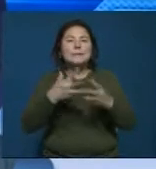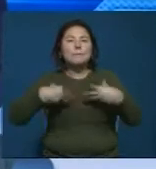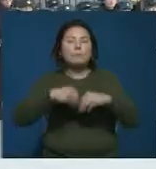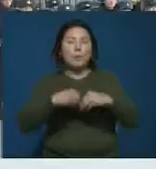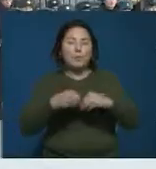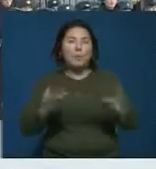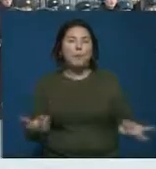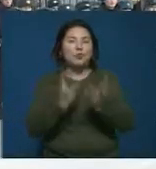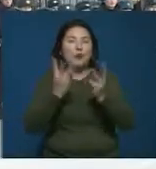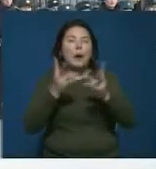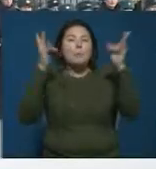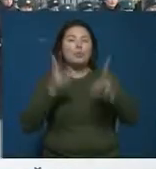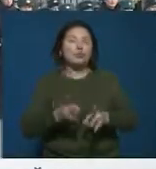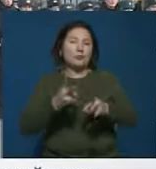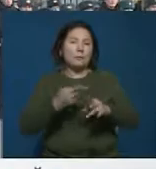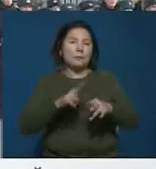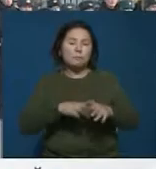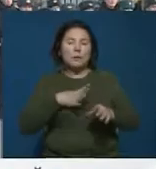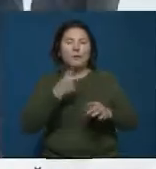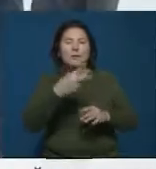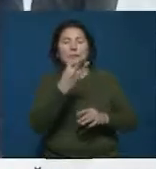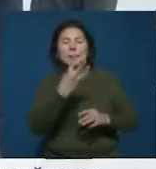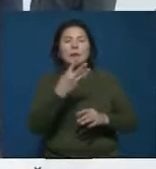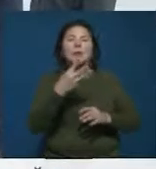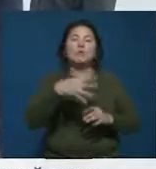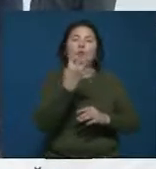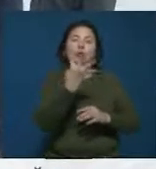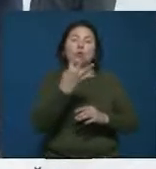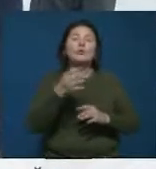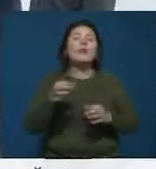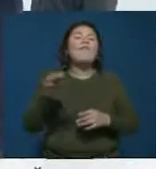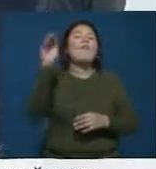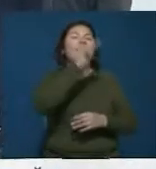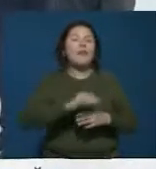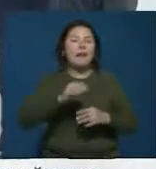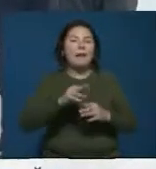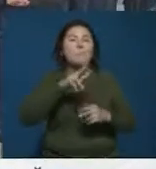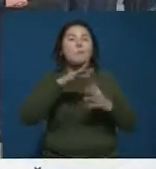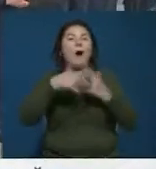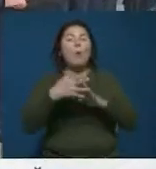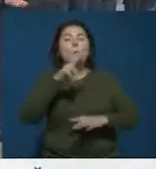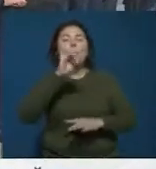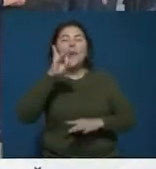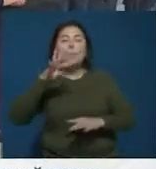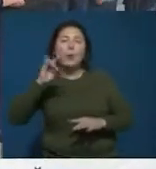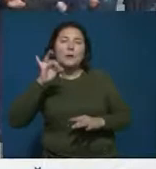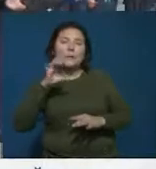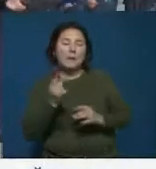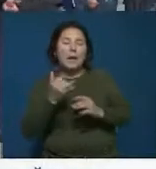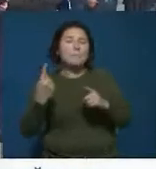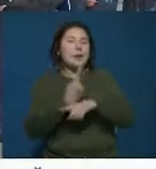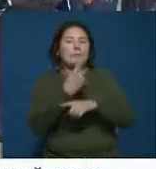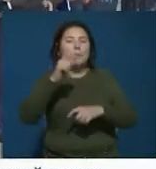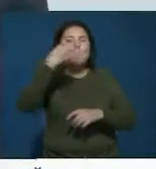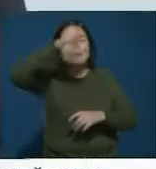напомню происшествие случилось в ночь с 23 на 24 февраля в поселке приморске первым на помощь пострадавшей семье прибыл батальон дорожно